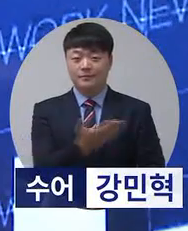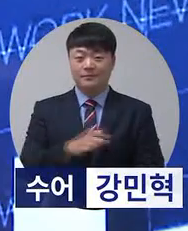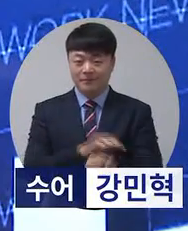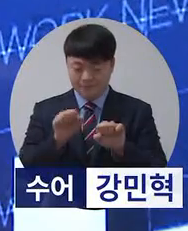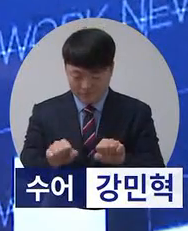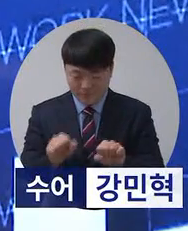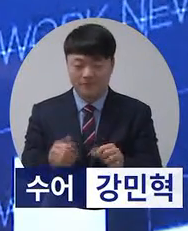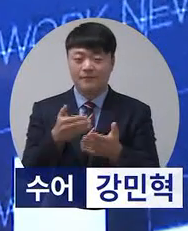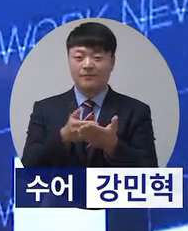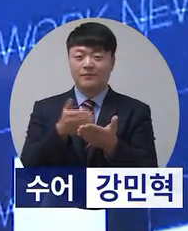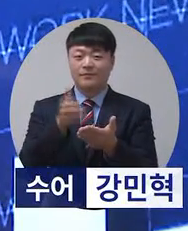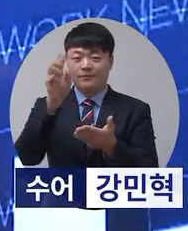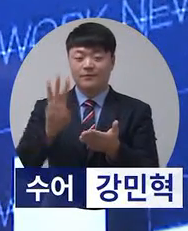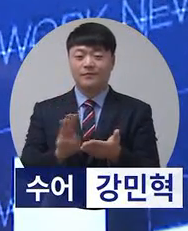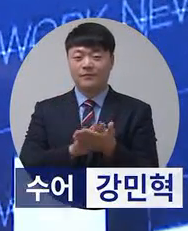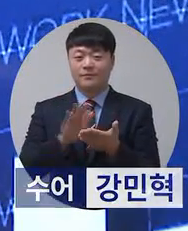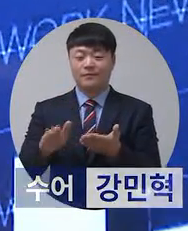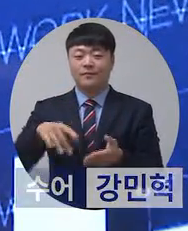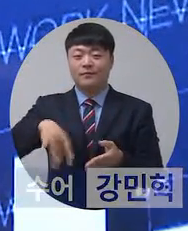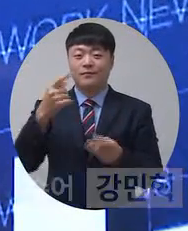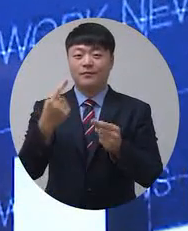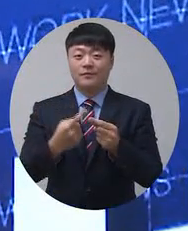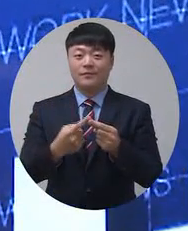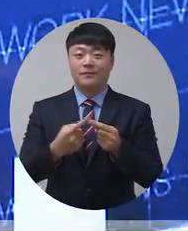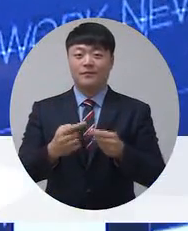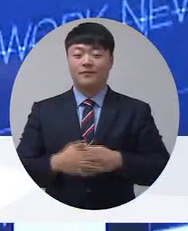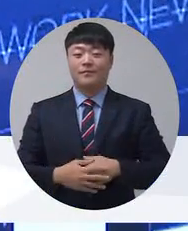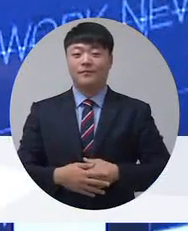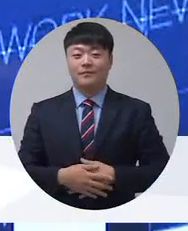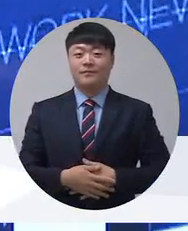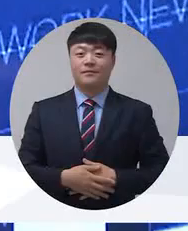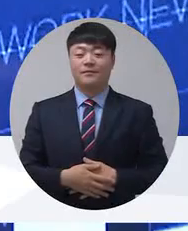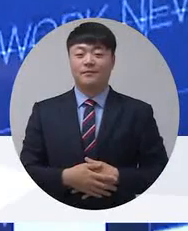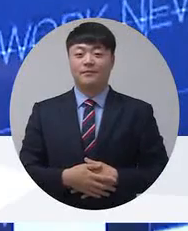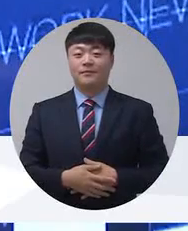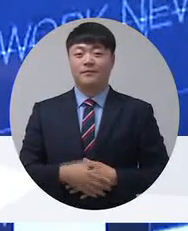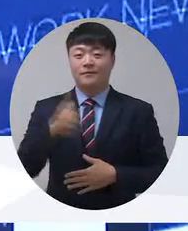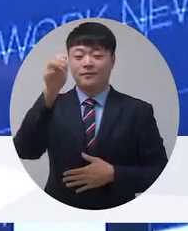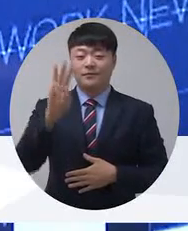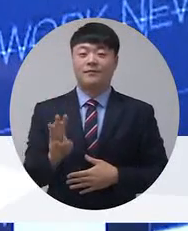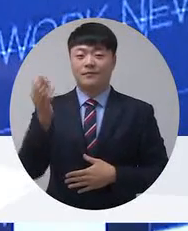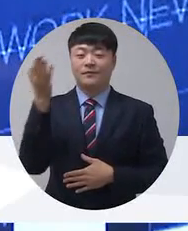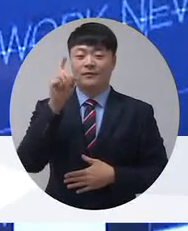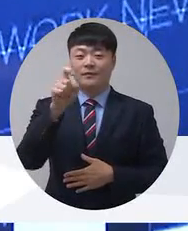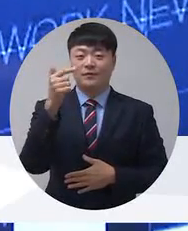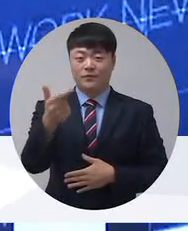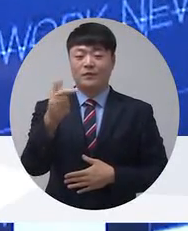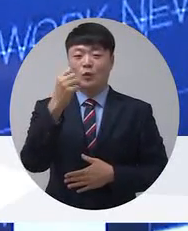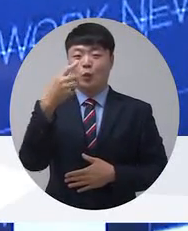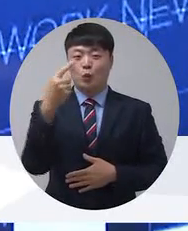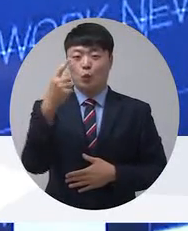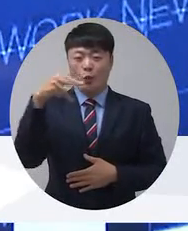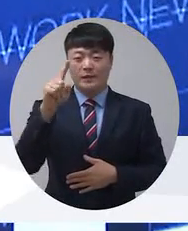시청자 여러분 안녕하십니까? 네트워크 합천입니다. 먼저 오늘의 첫 번째 소식입니다. 합천군이 지난 16일